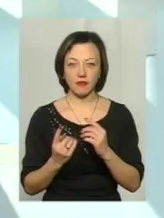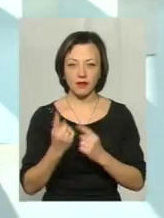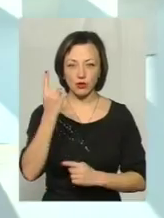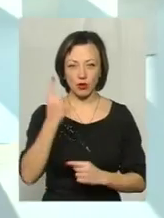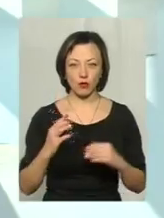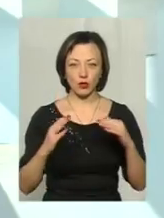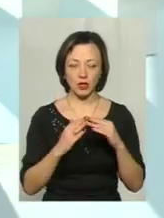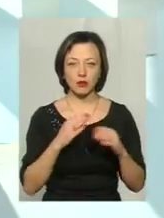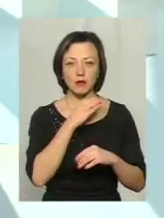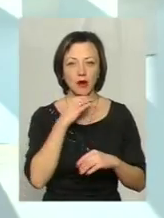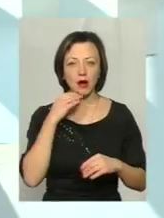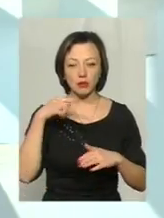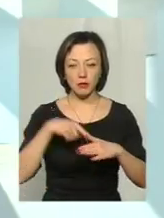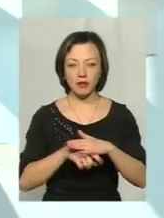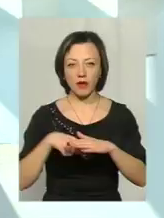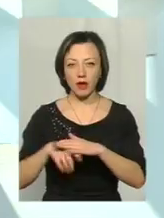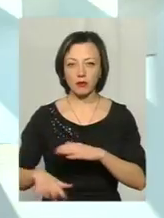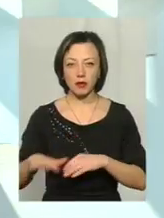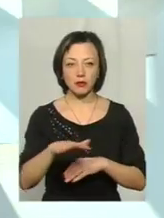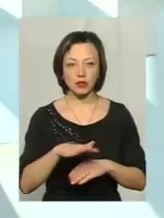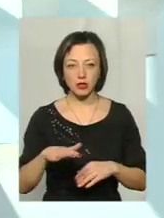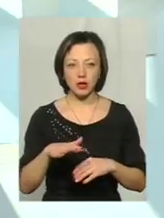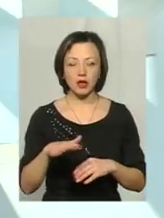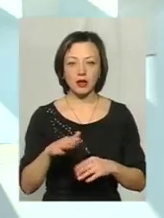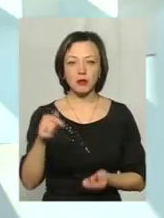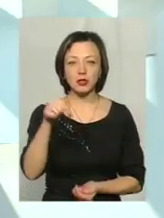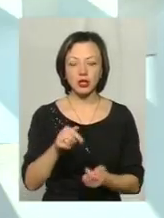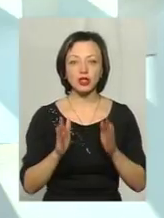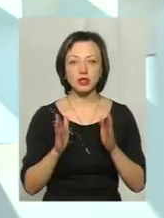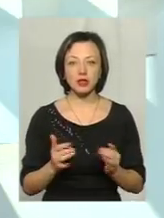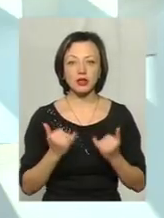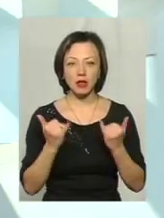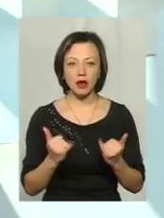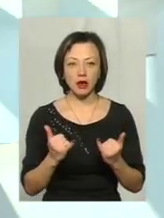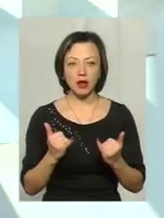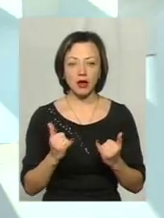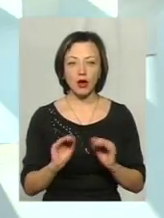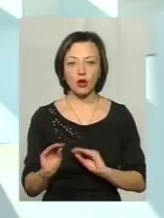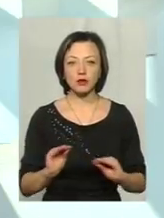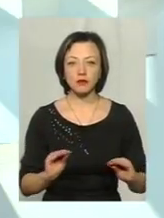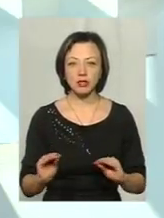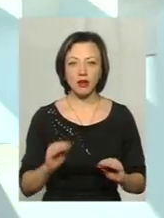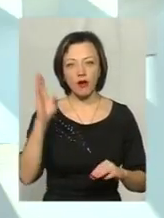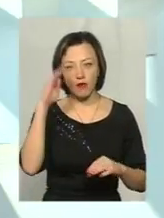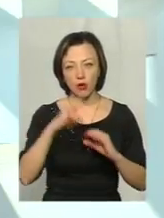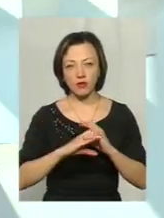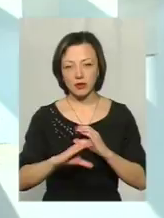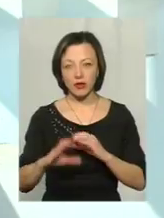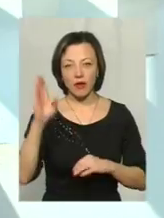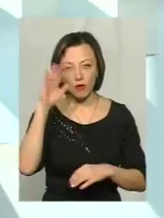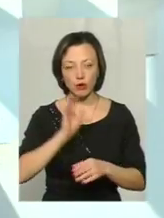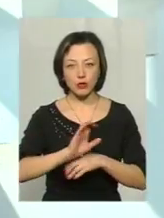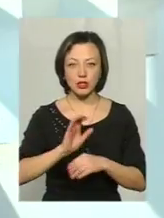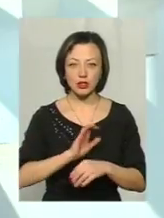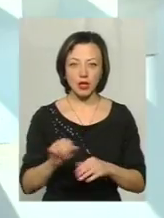високоповерхових будинків, багато підвальних приміщень, цокольних приміщень, вони предназначені тільки для розміщення в них систем водовідведення,